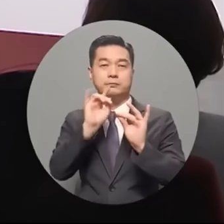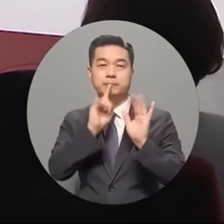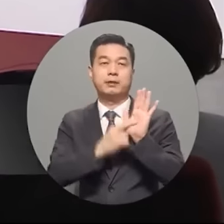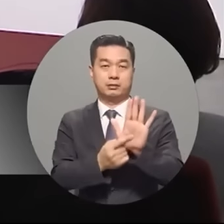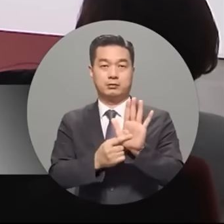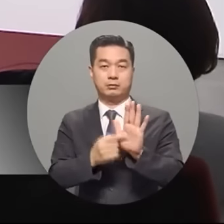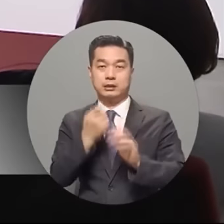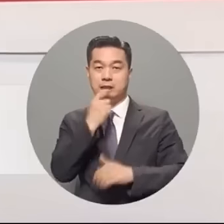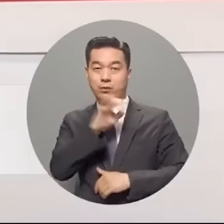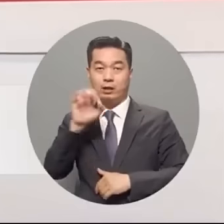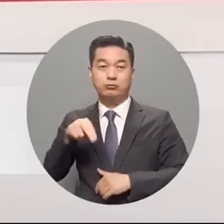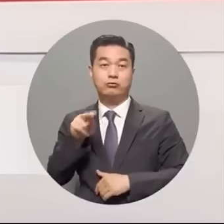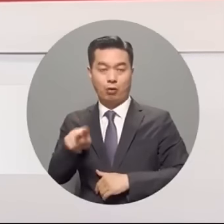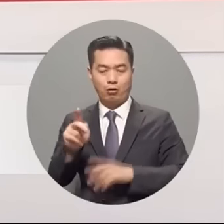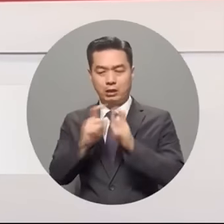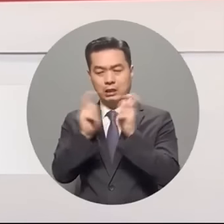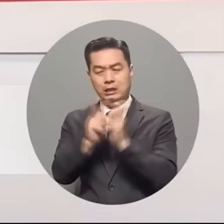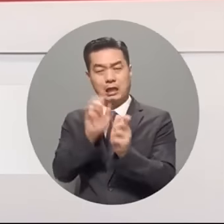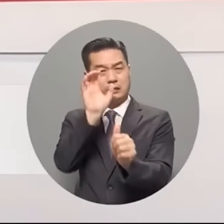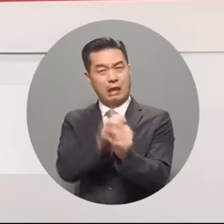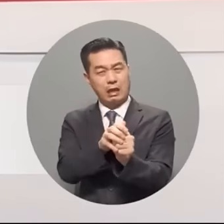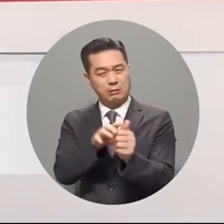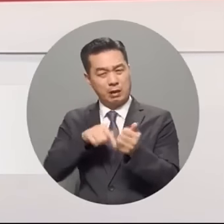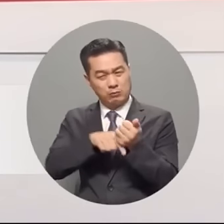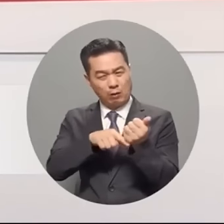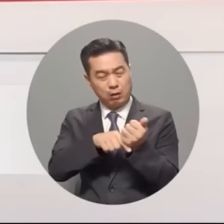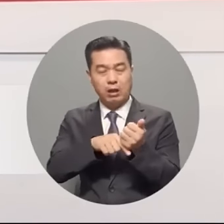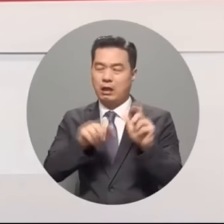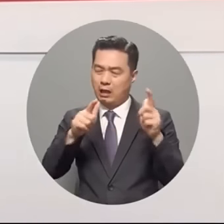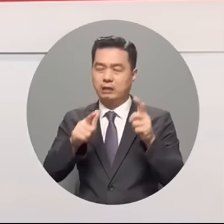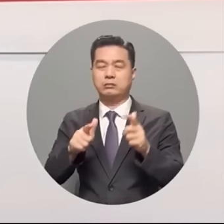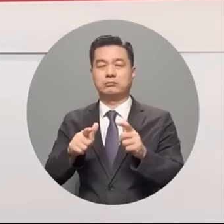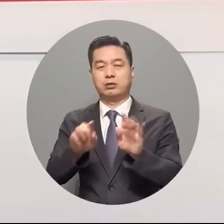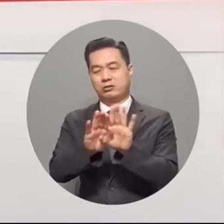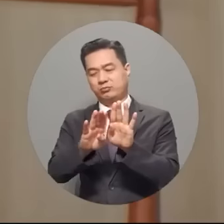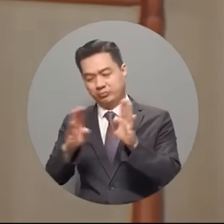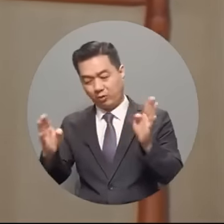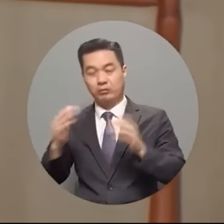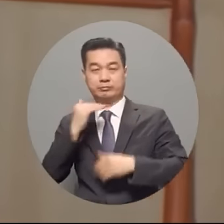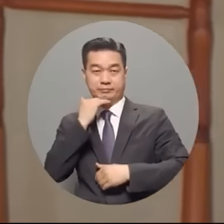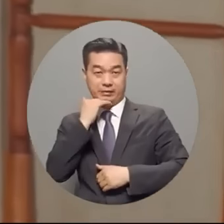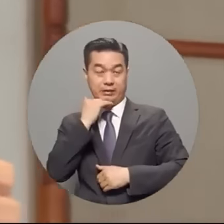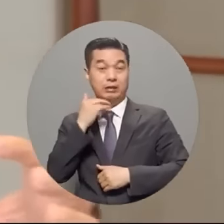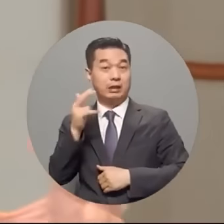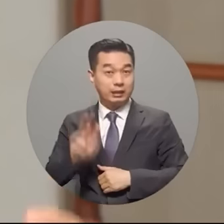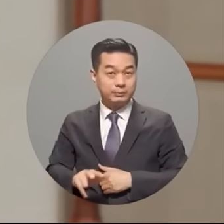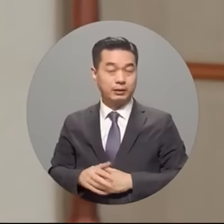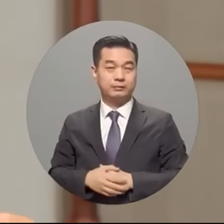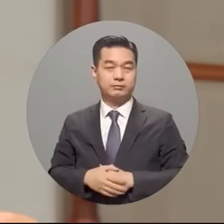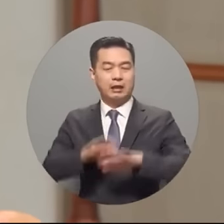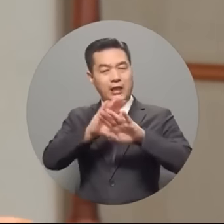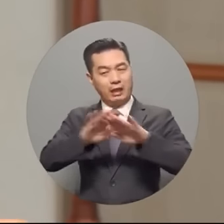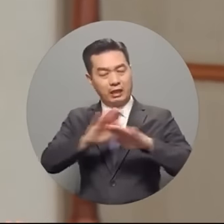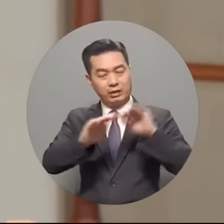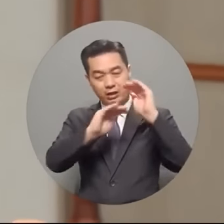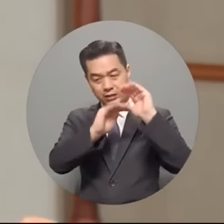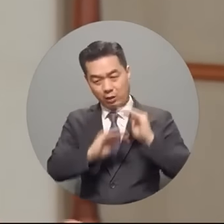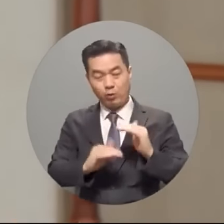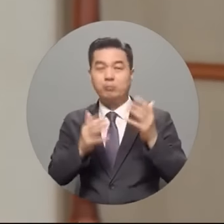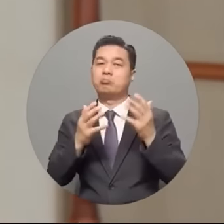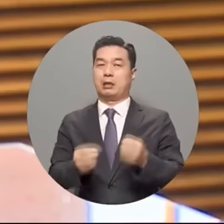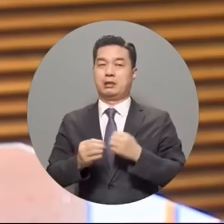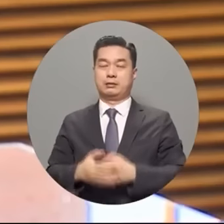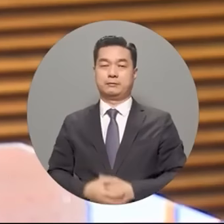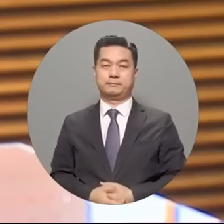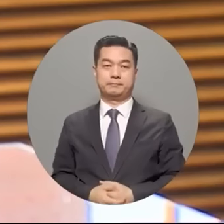비대위원장도 개인의 책임을 추궁하지 말자며 공간을 열어 하지만 풀어야 할 과제가 적지